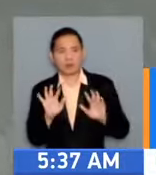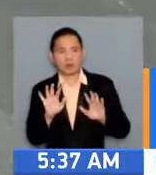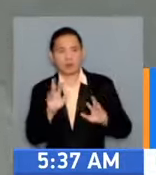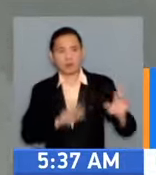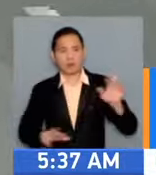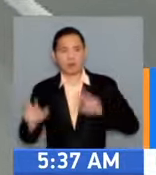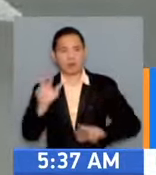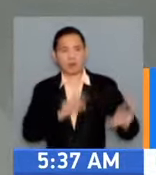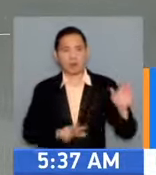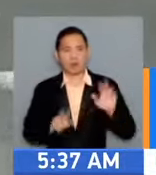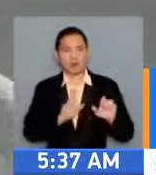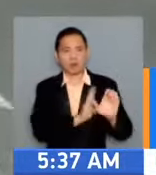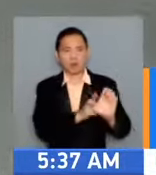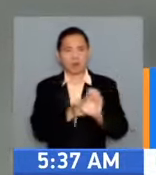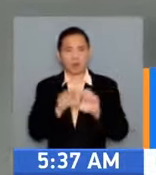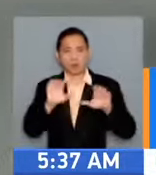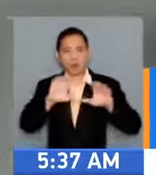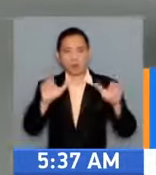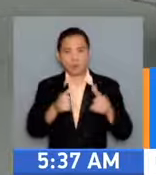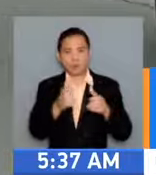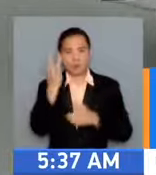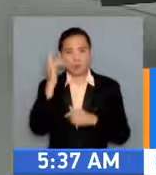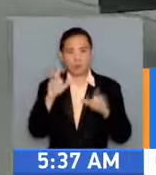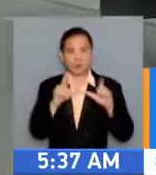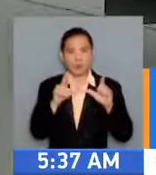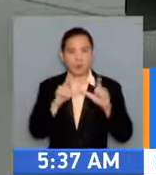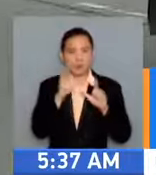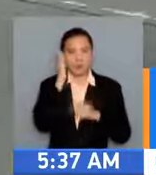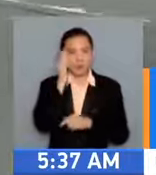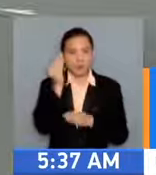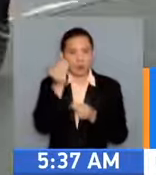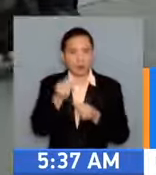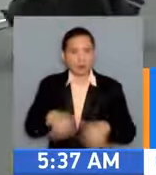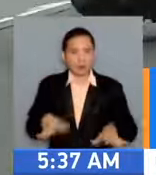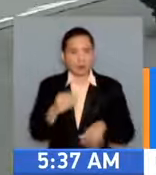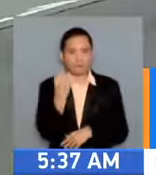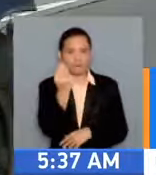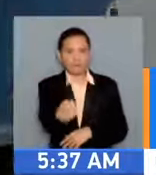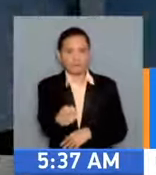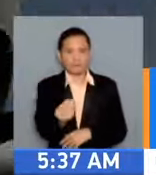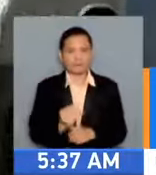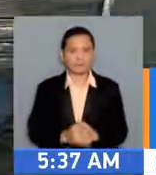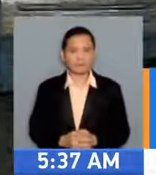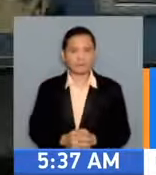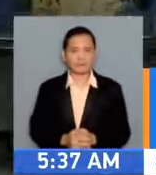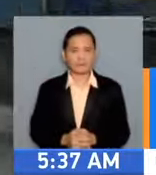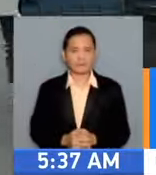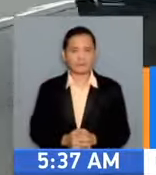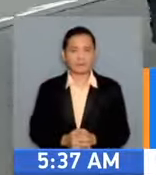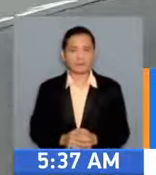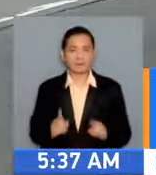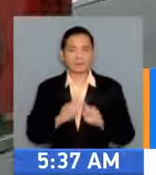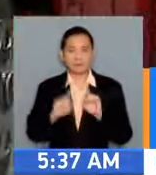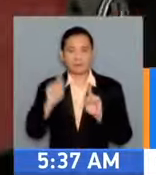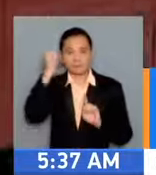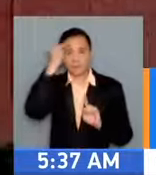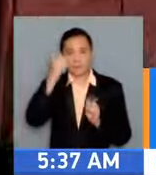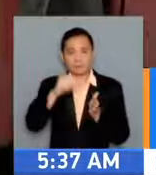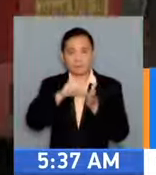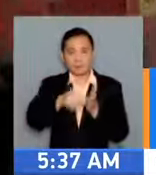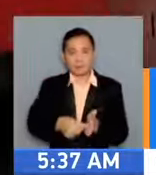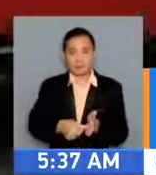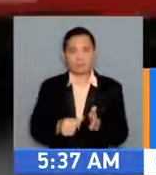consolidation dahil nawala na sa kanila ang prangkisa ng kanilang pampasaherong sasakyan. Pero dati na rin iginiit ng pamahalaan na hindi na mapipigilan